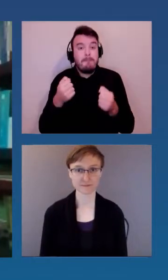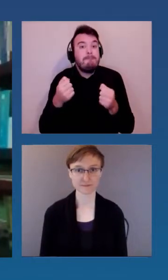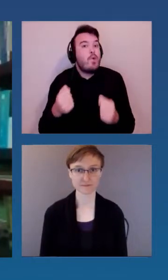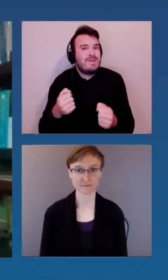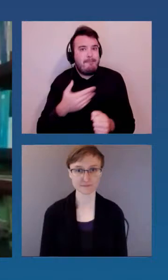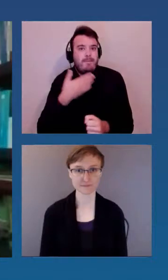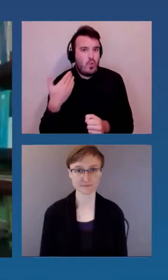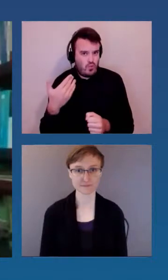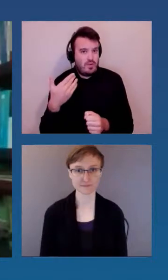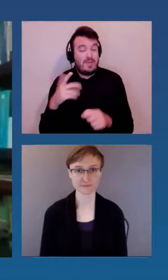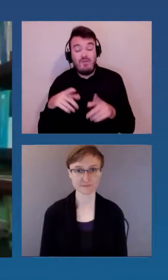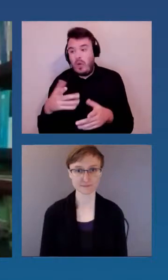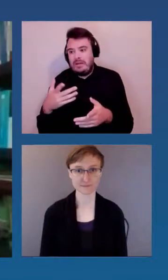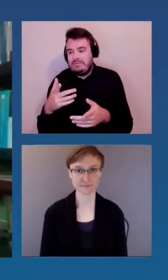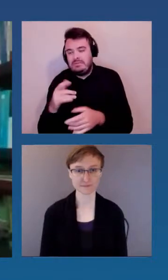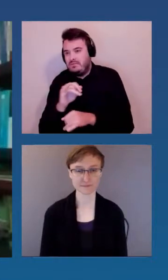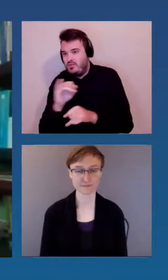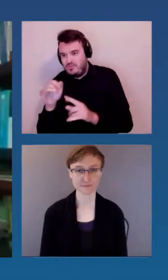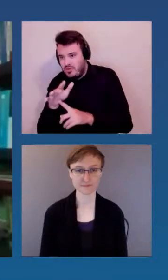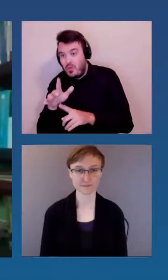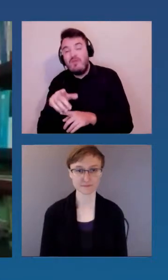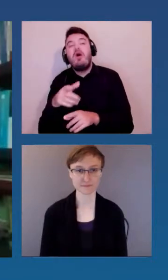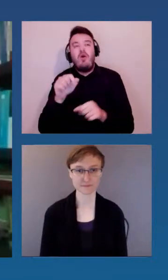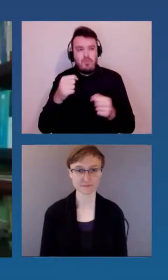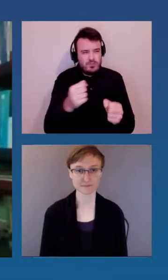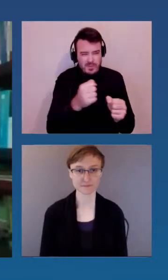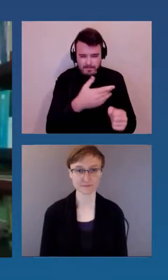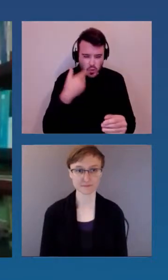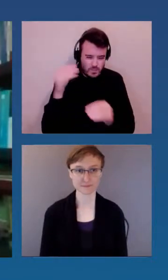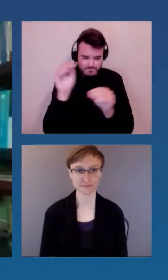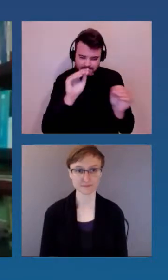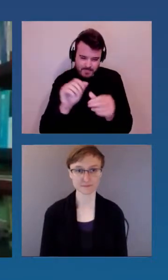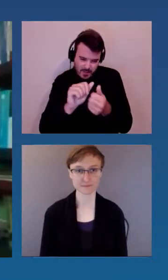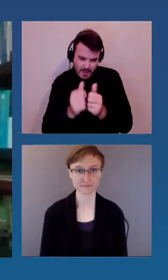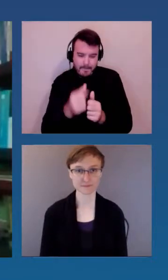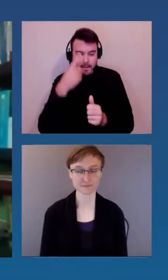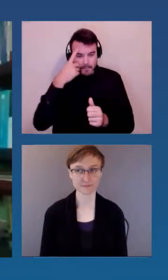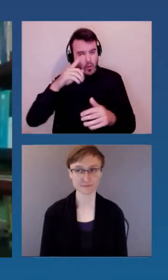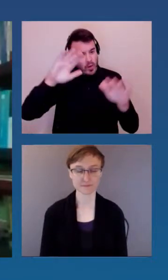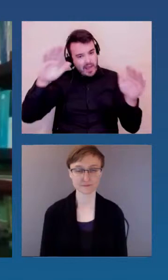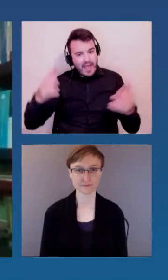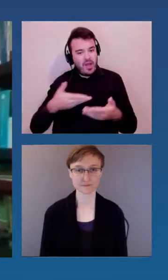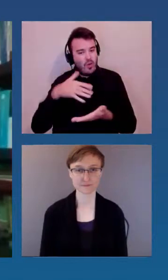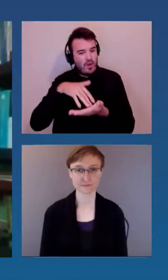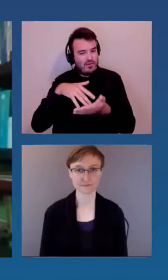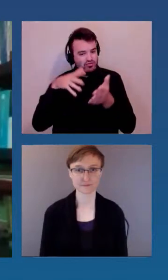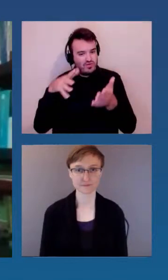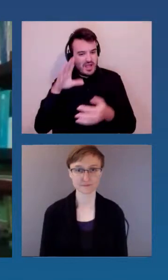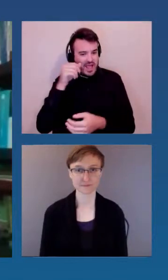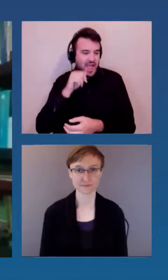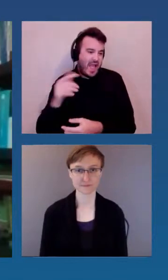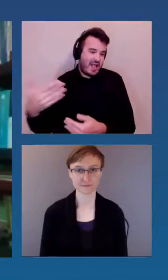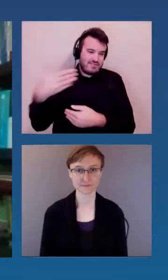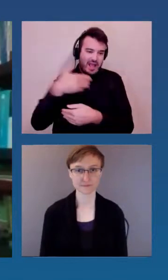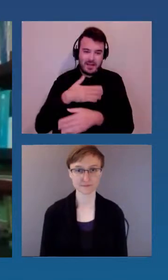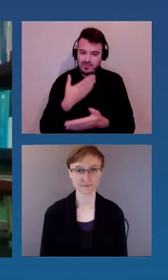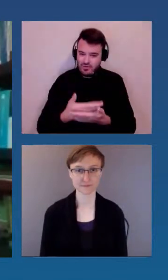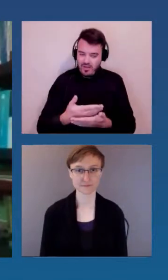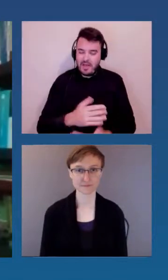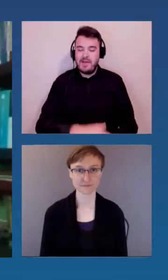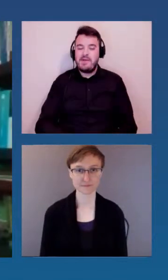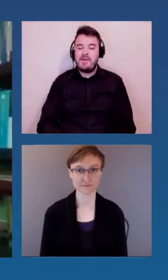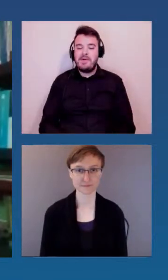Nina et Xavier, qui sont avec nous aujourd'hui, et que ça nous donne l'occasion de se voir, du moins à l'écran, si on ne peut